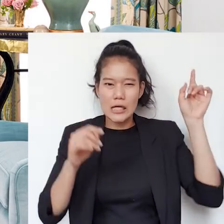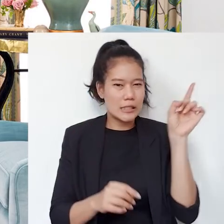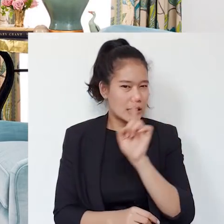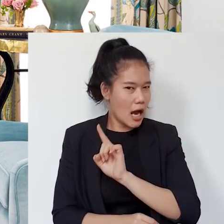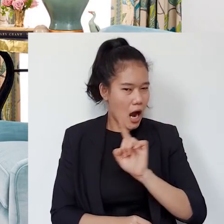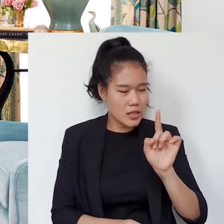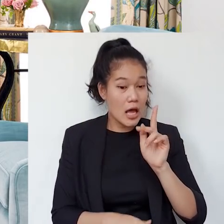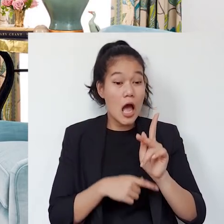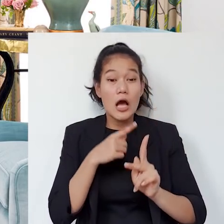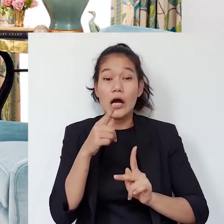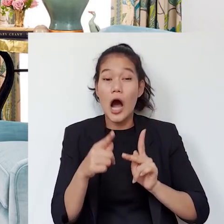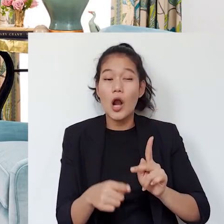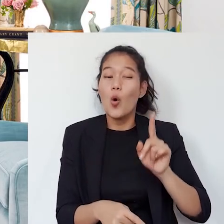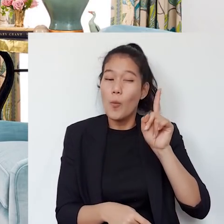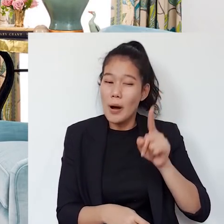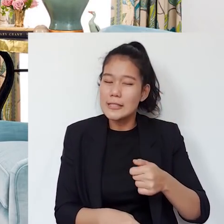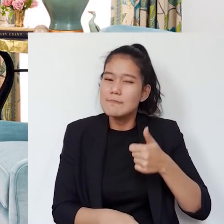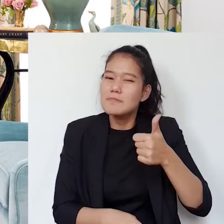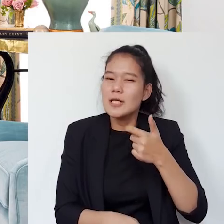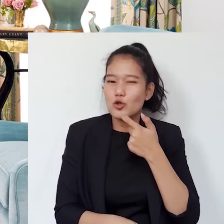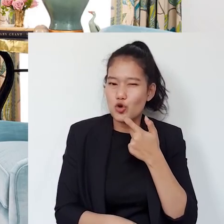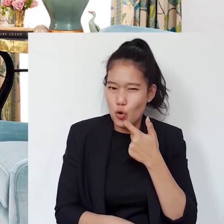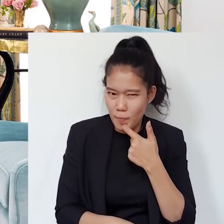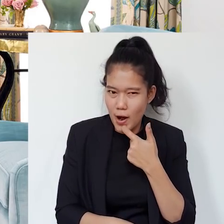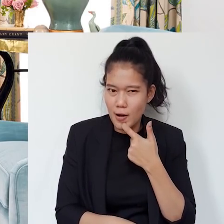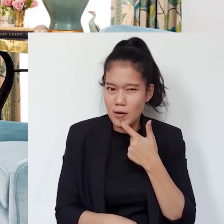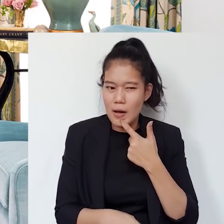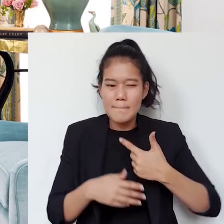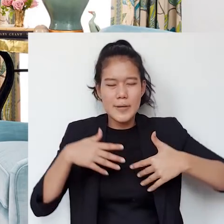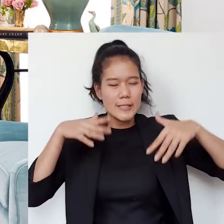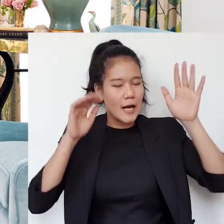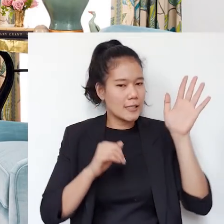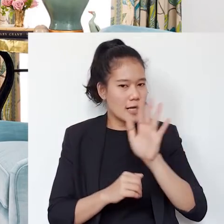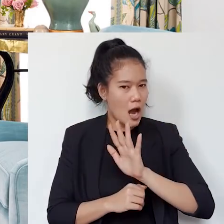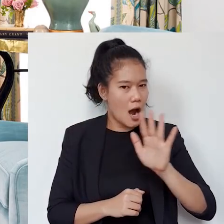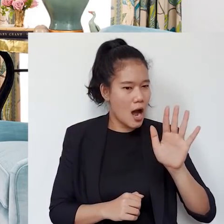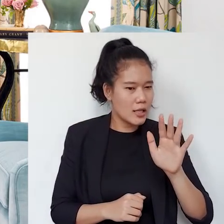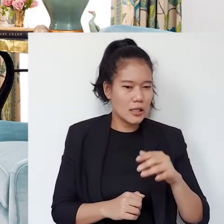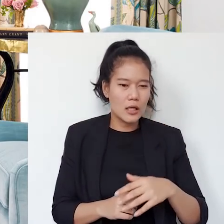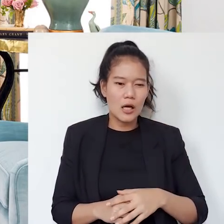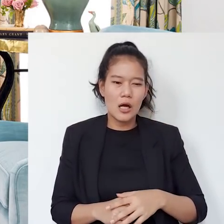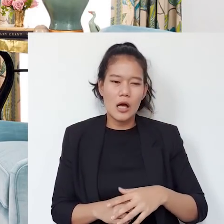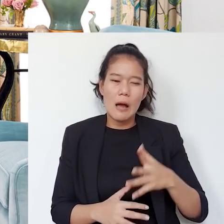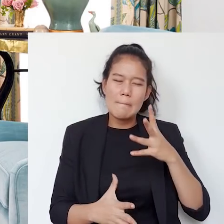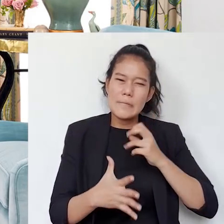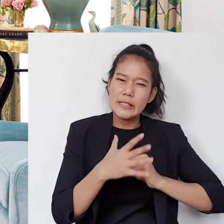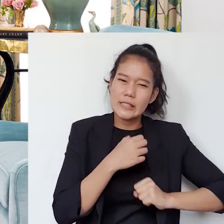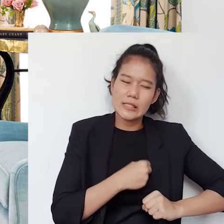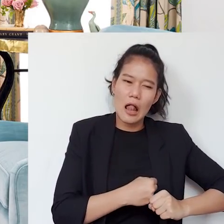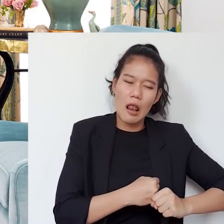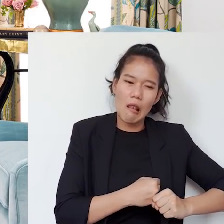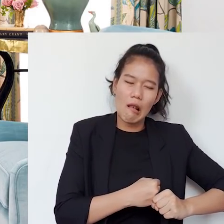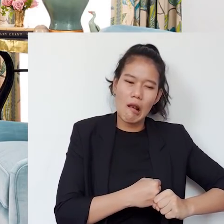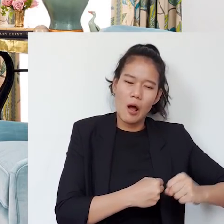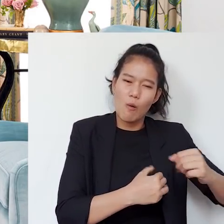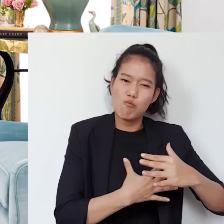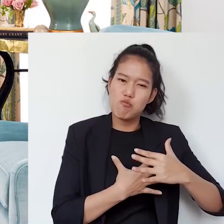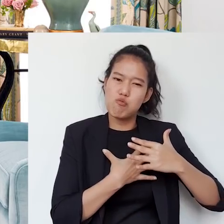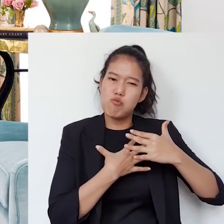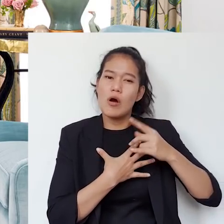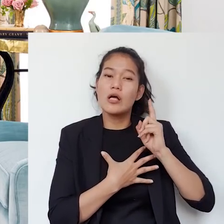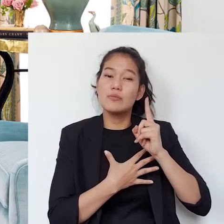jika kamu masih bisa mencoba. Jangan biarkan penyesalan datang karena